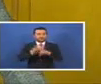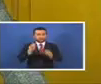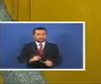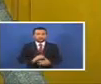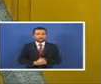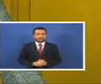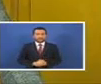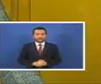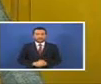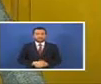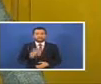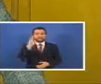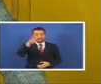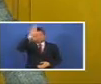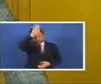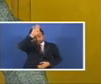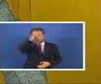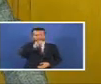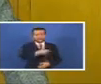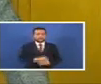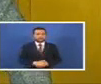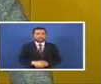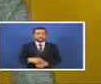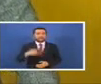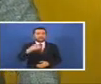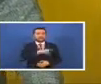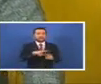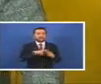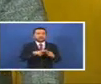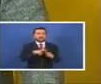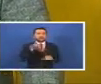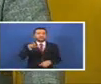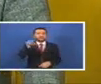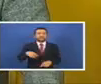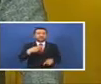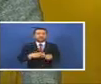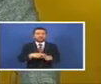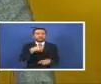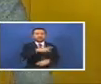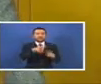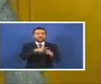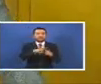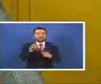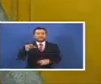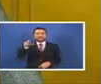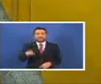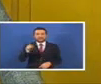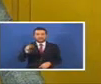getiriyorlar. Bir padişah Kemal Paşazade'ydi sanırım. Kemal